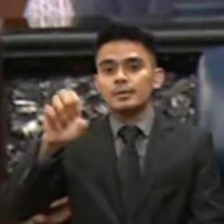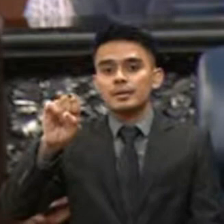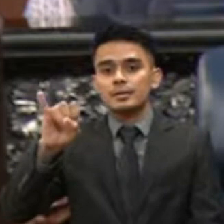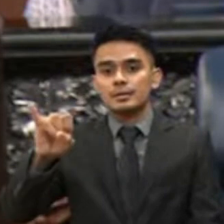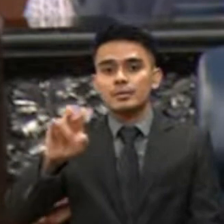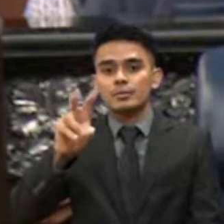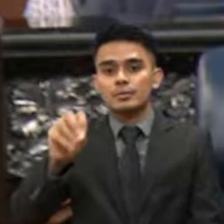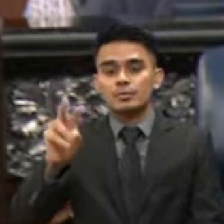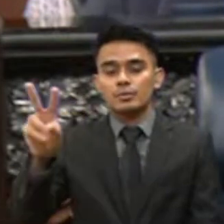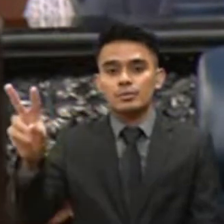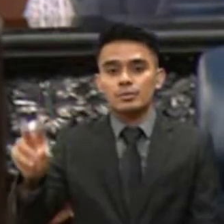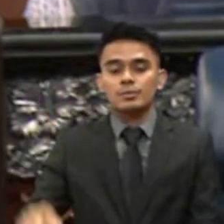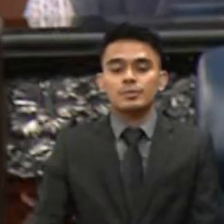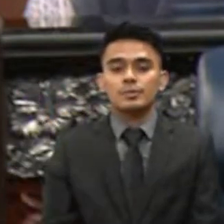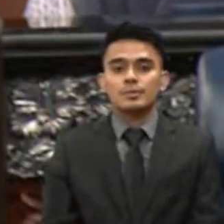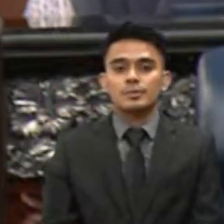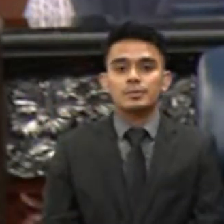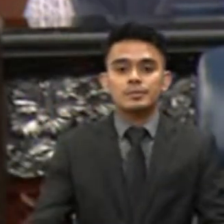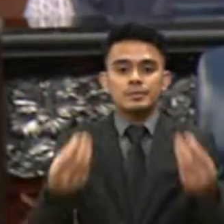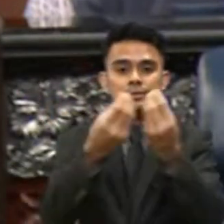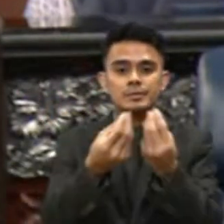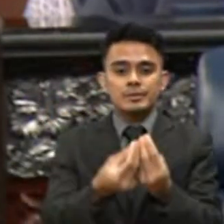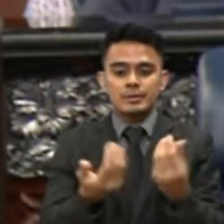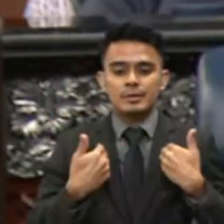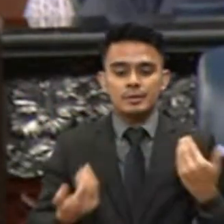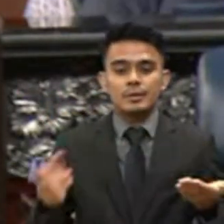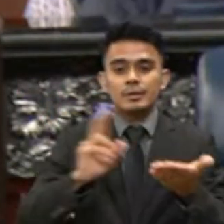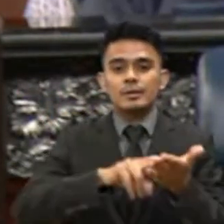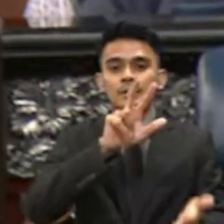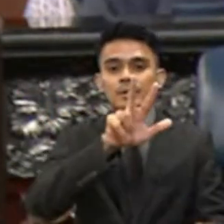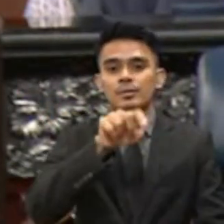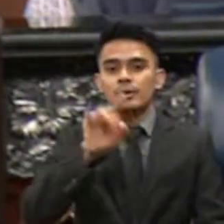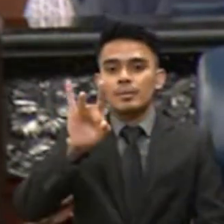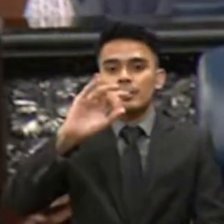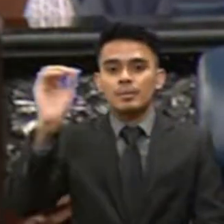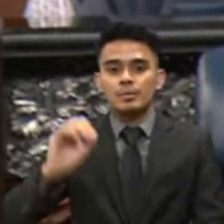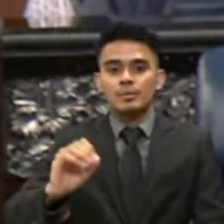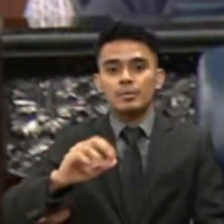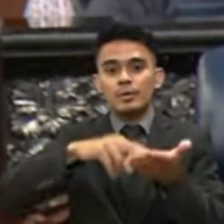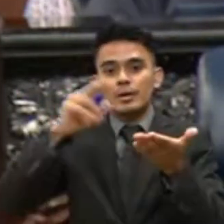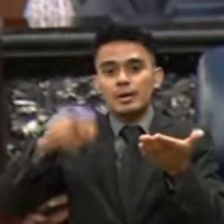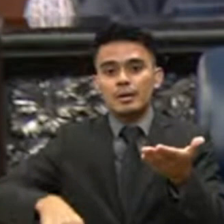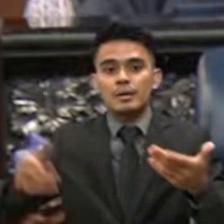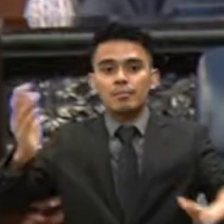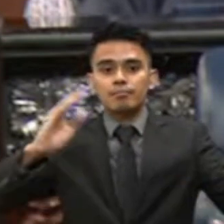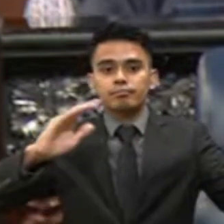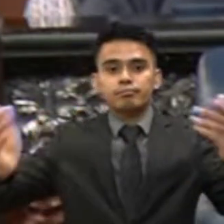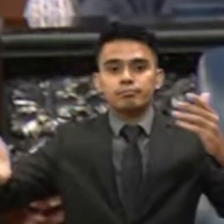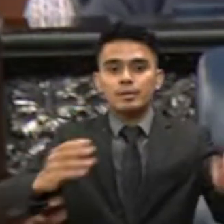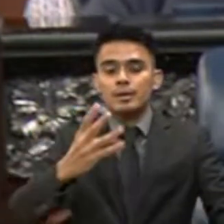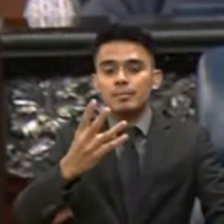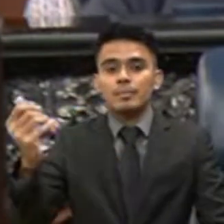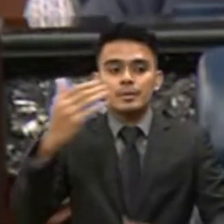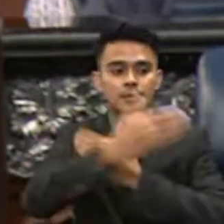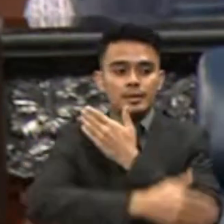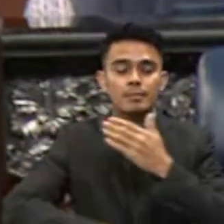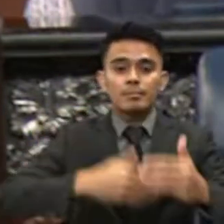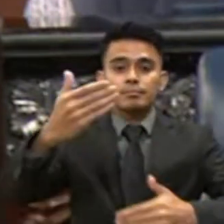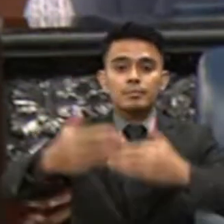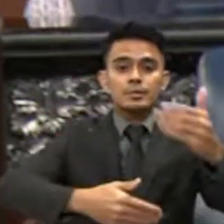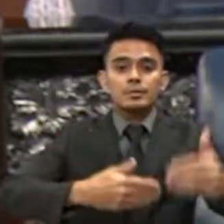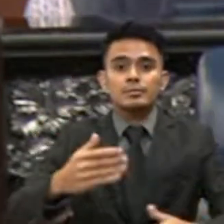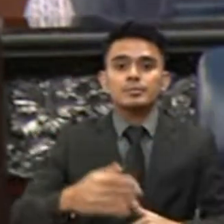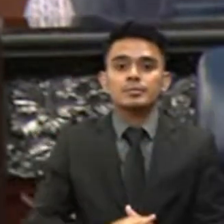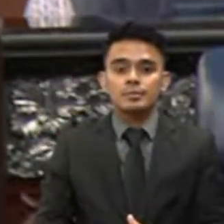2022 kadar inflasi Malaysia mencatat 3,800 yaitu lebih rendah berbanding beberapa negara maju Dan